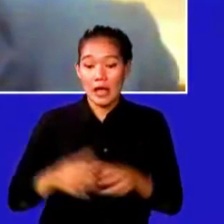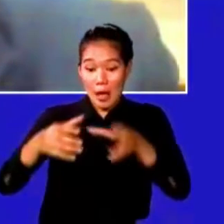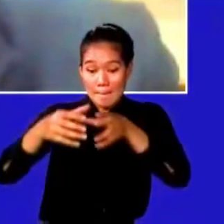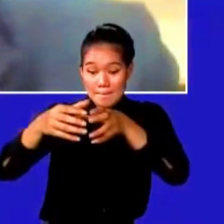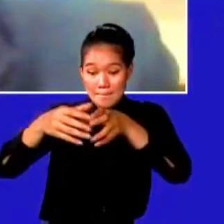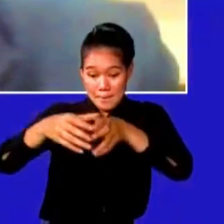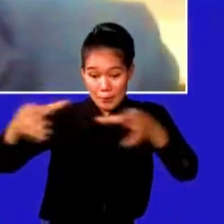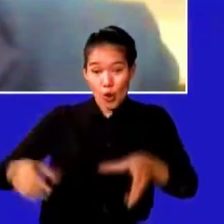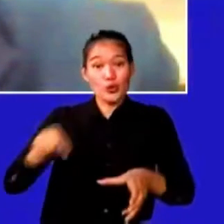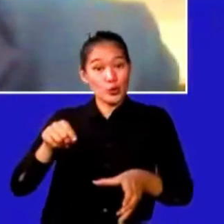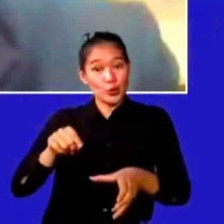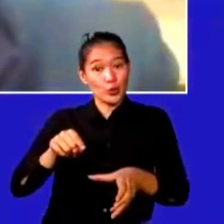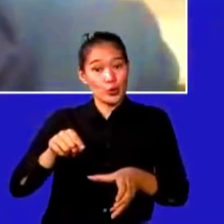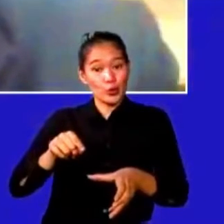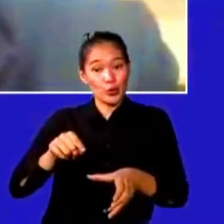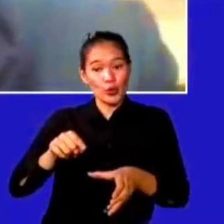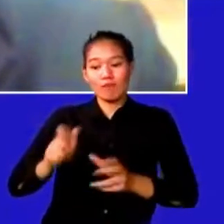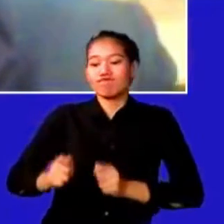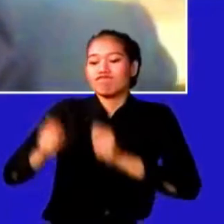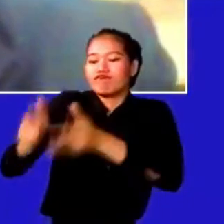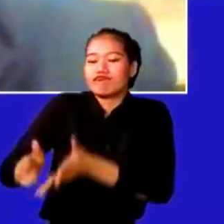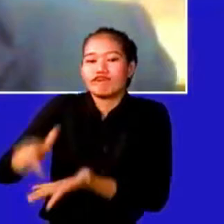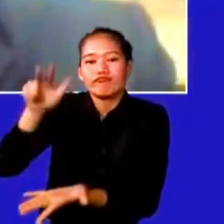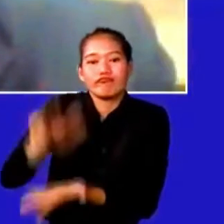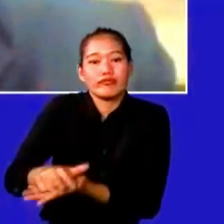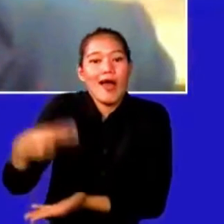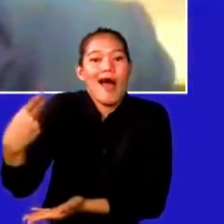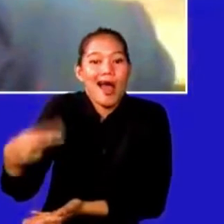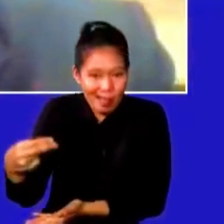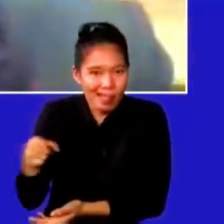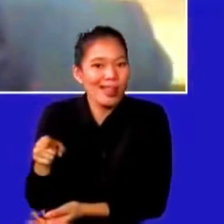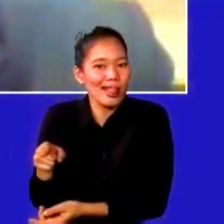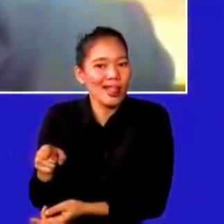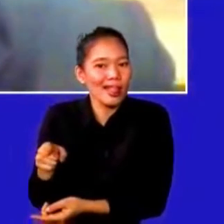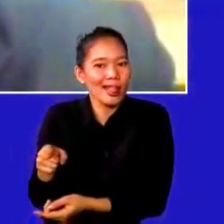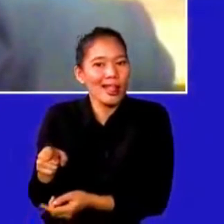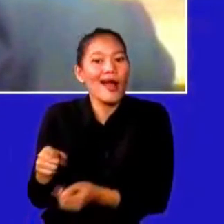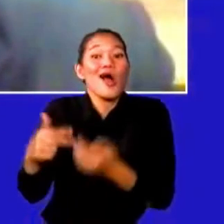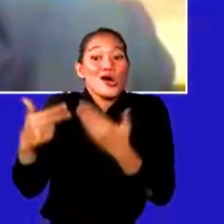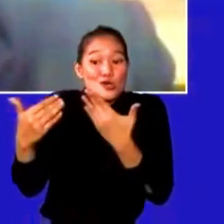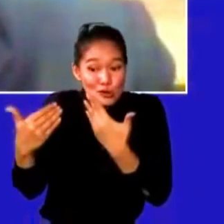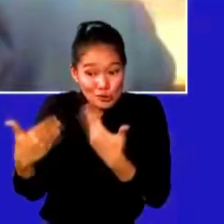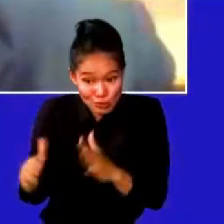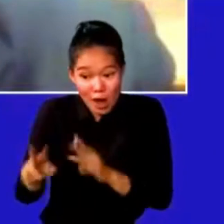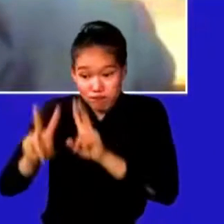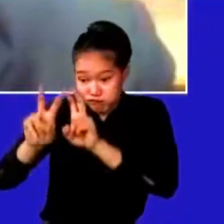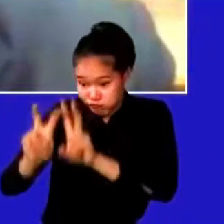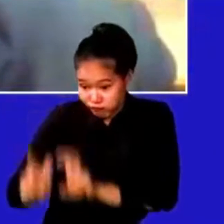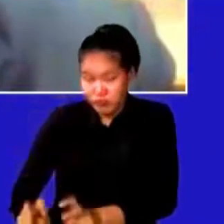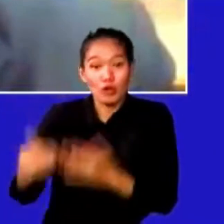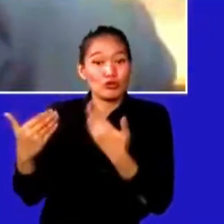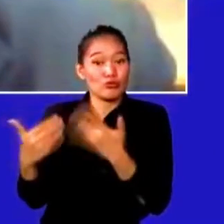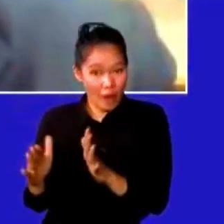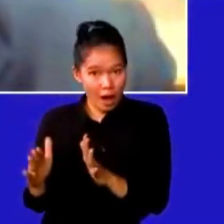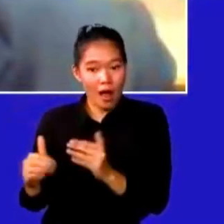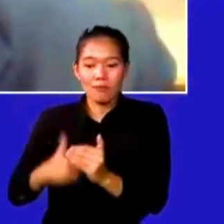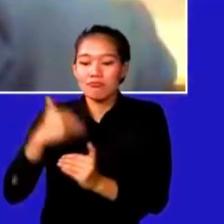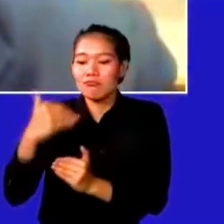produk yang diajukan sertifikasi halal nya ini setelah dilakukan pengkajian